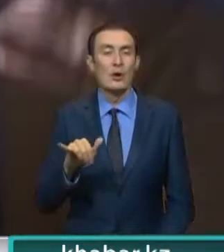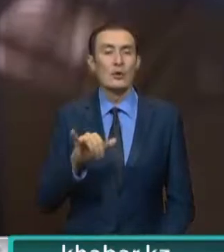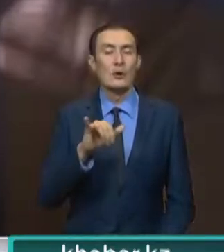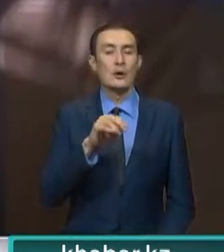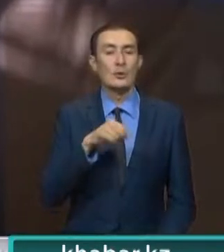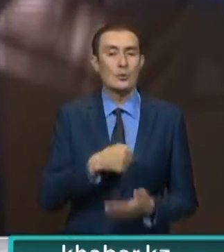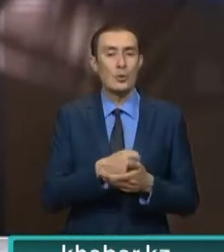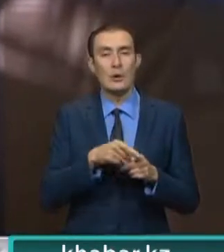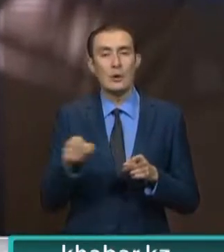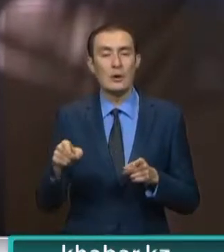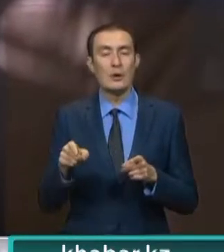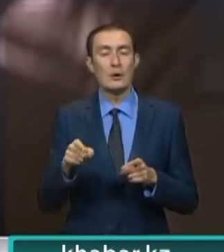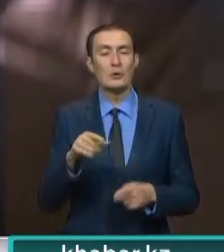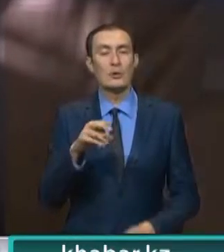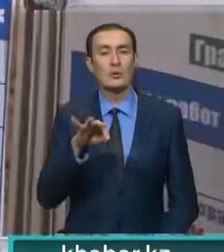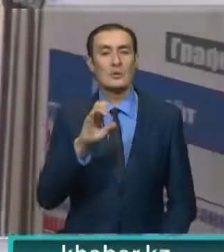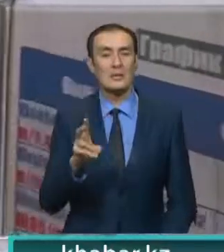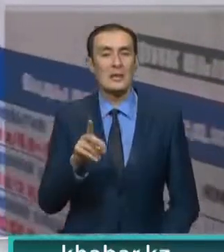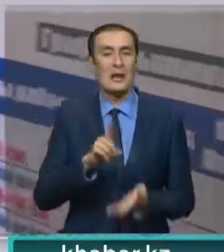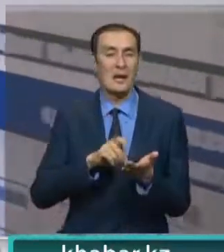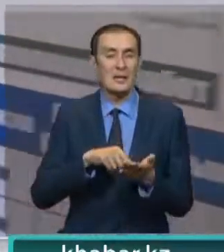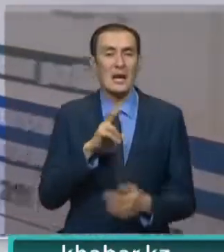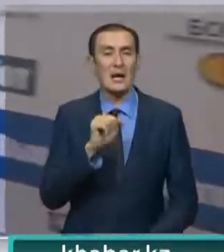достык и караганда капшагай